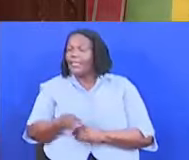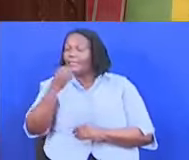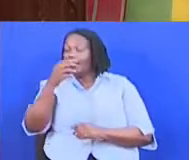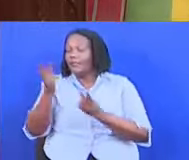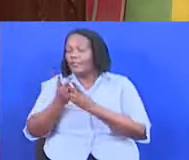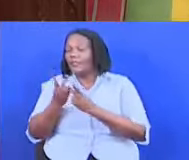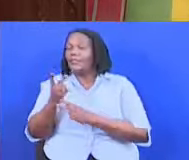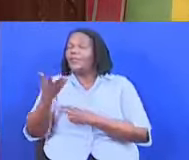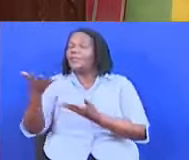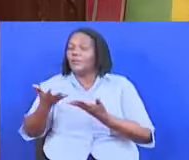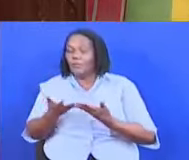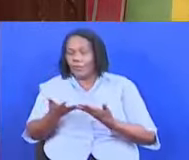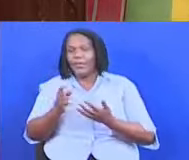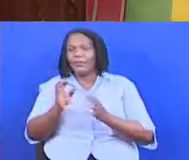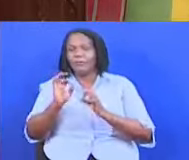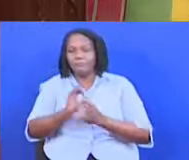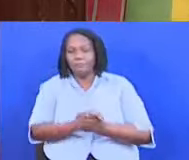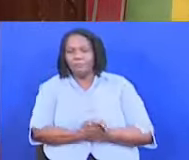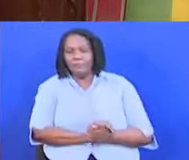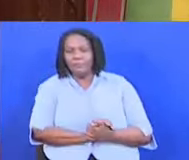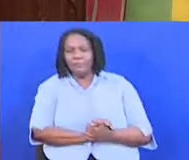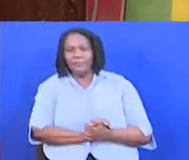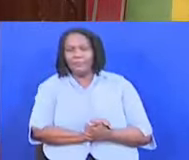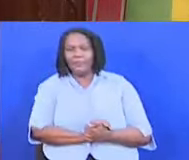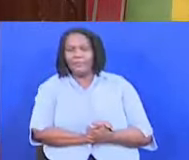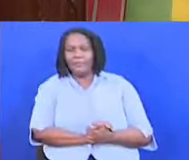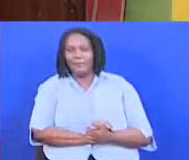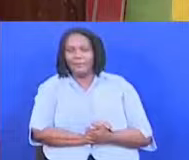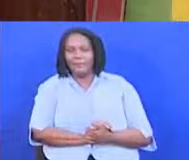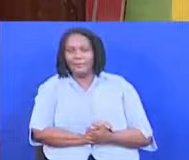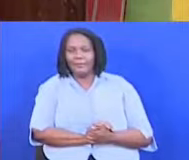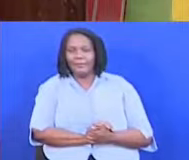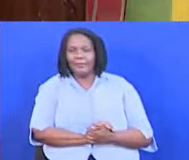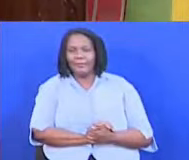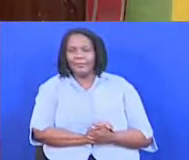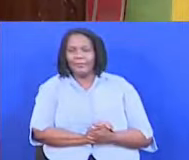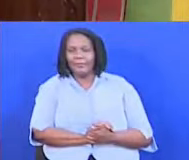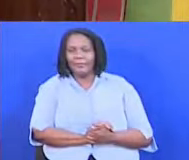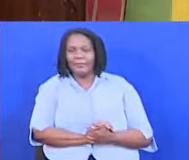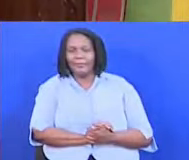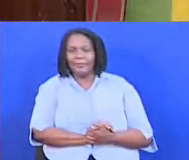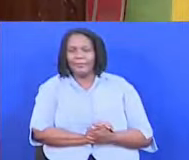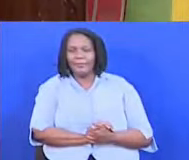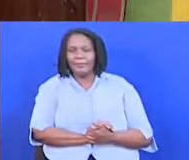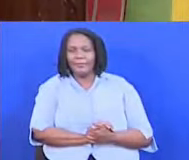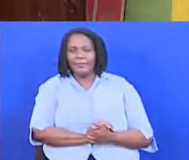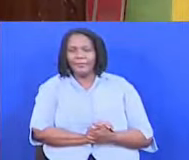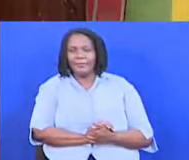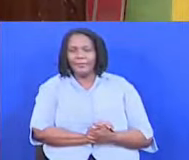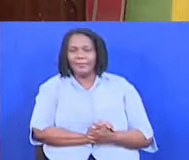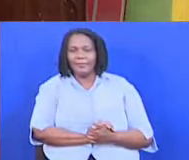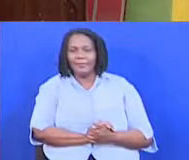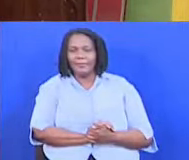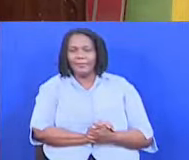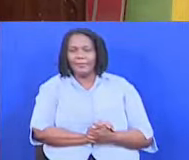mheshimiwa, taarifa naipokea, asante sana. Nikupongeze na wewe pia malizia kwa sababu kengele imegonga. Dakika moja